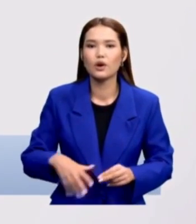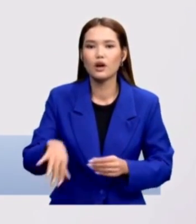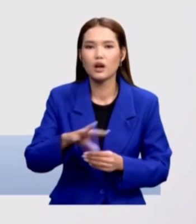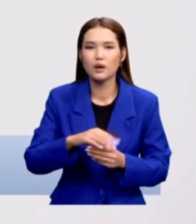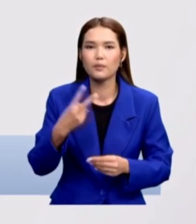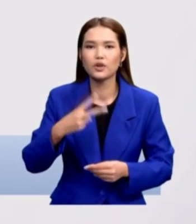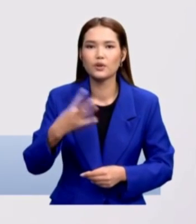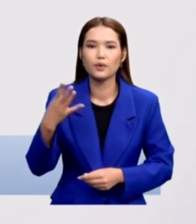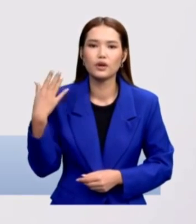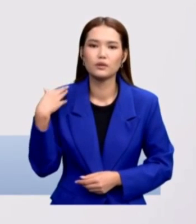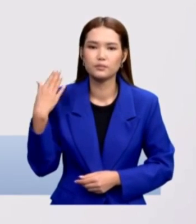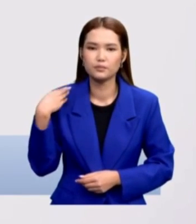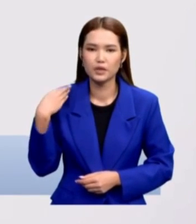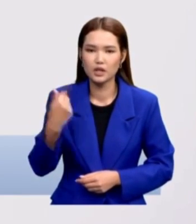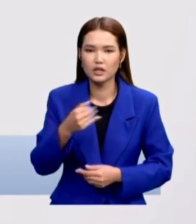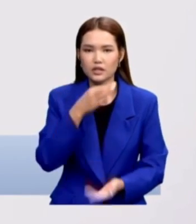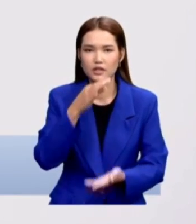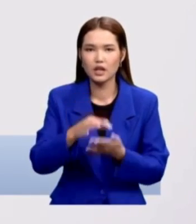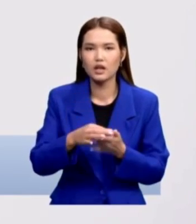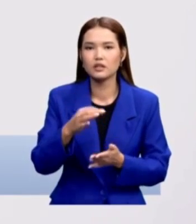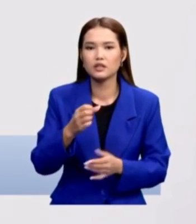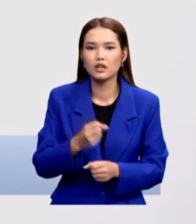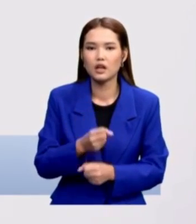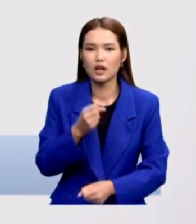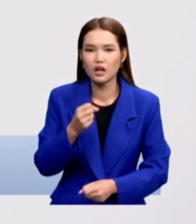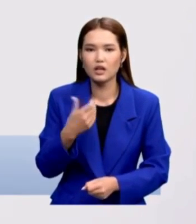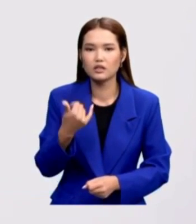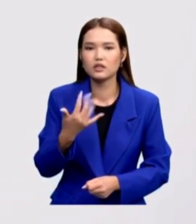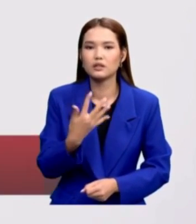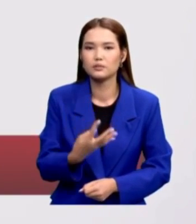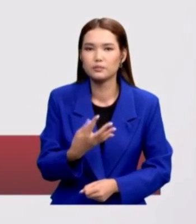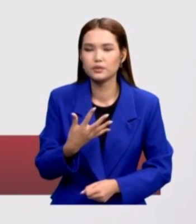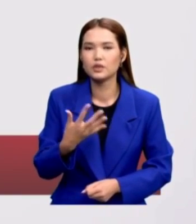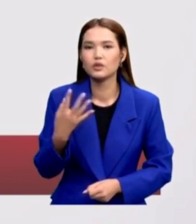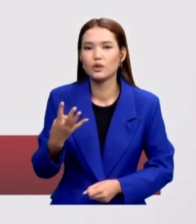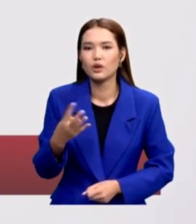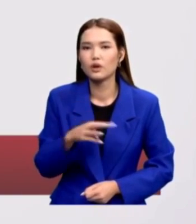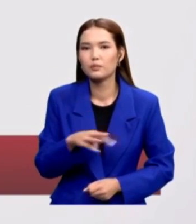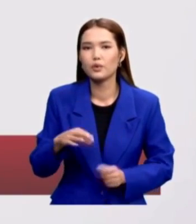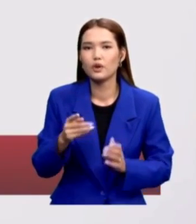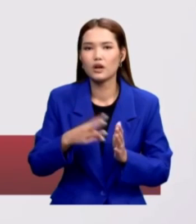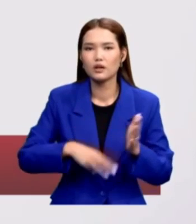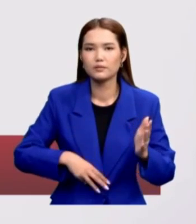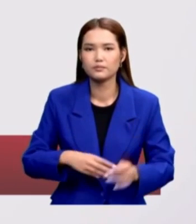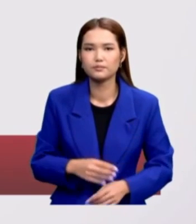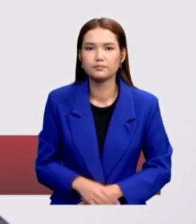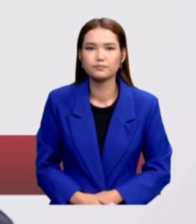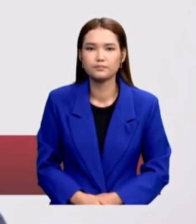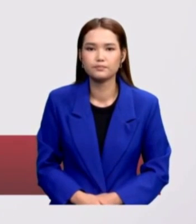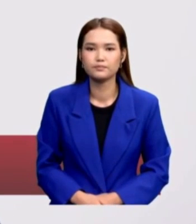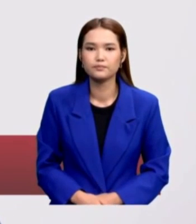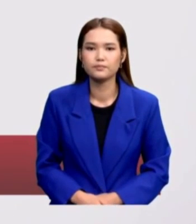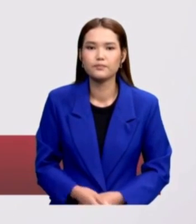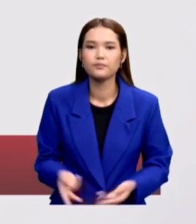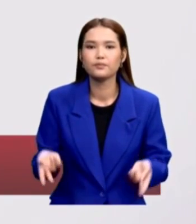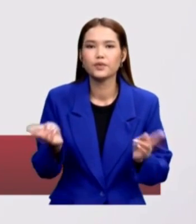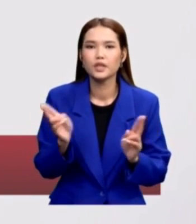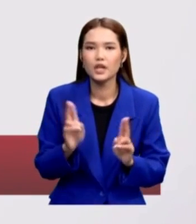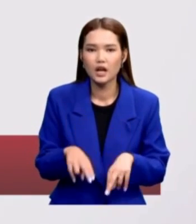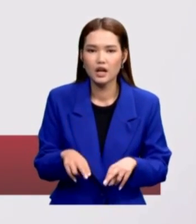24 басшы жауапқа тартылды, 5,4 миллион теңгеге айыппұл салынды.